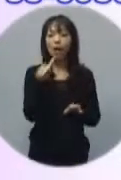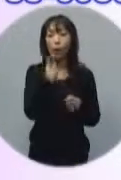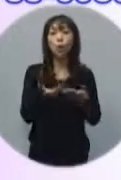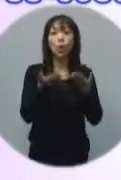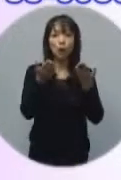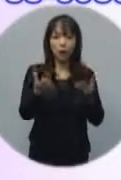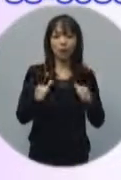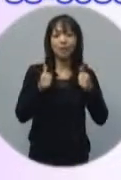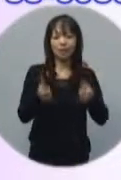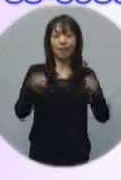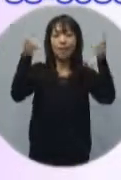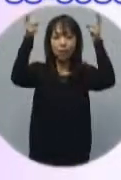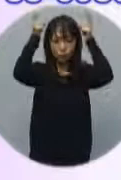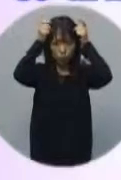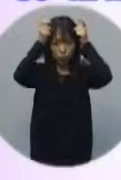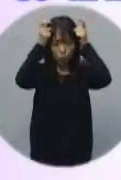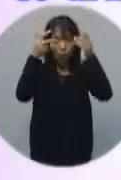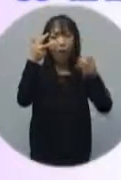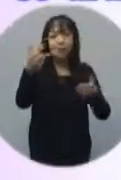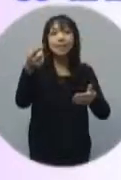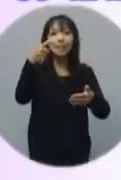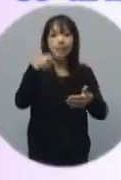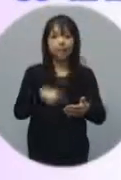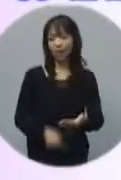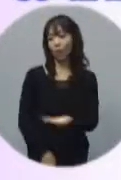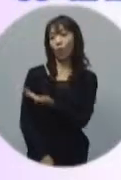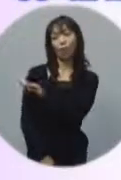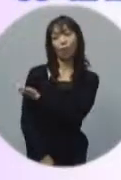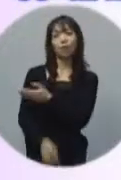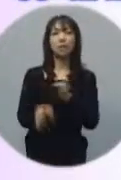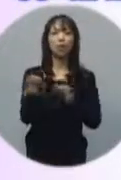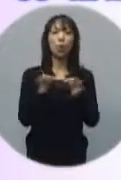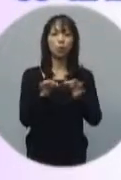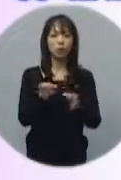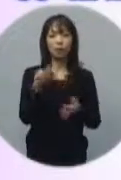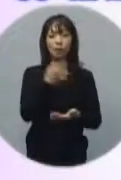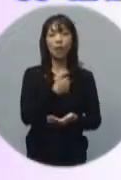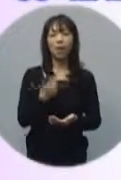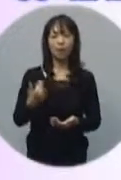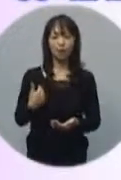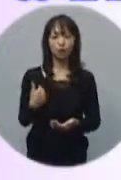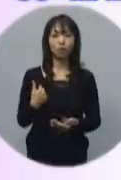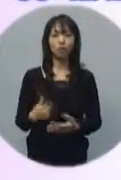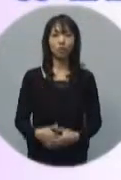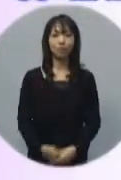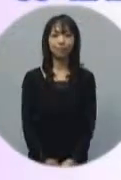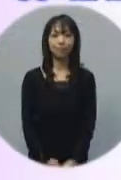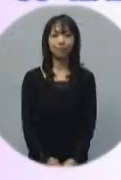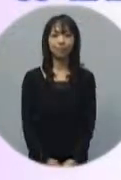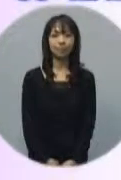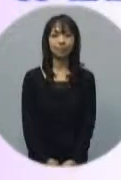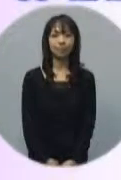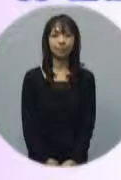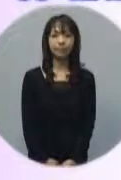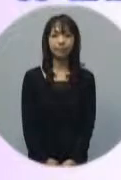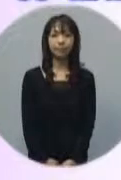今回ご紹介した茅ヶ崎牛は、市内のこちらのお店で味わうことができます。